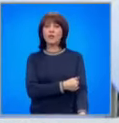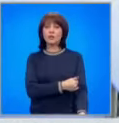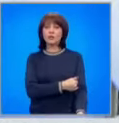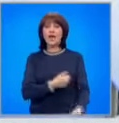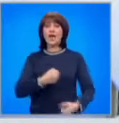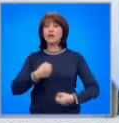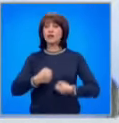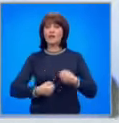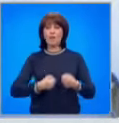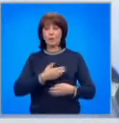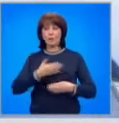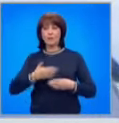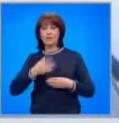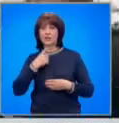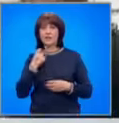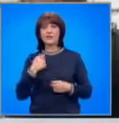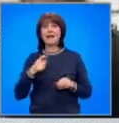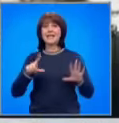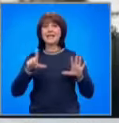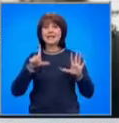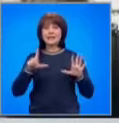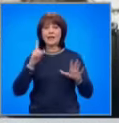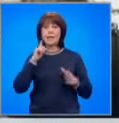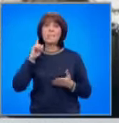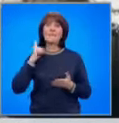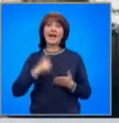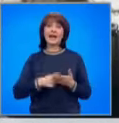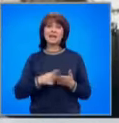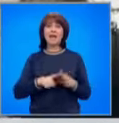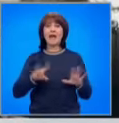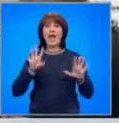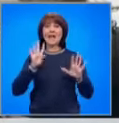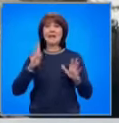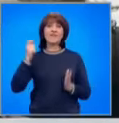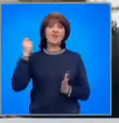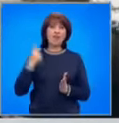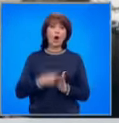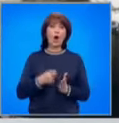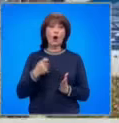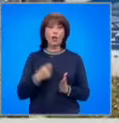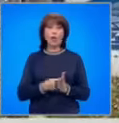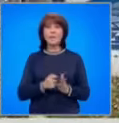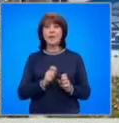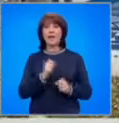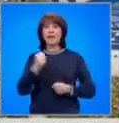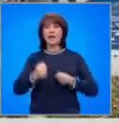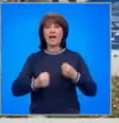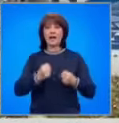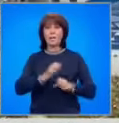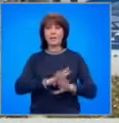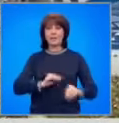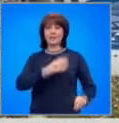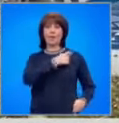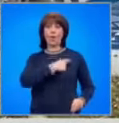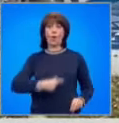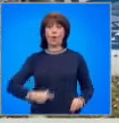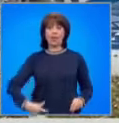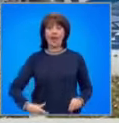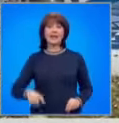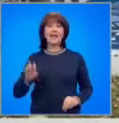обаче през последните години има 7 наказателни постановления и 9 глоби за шофиране без светлини, без колан и една за превишена